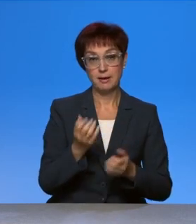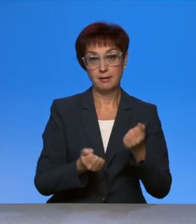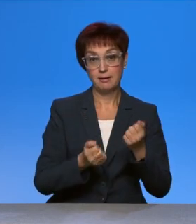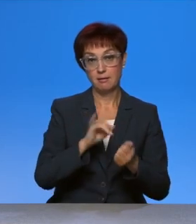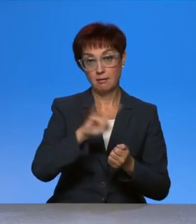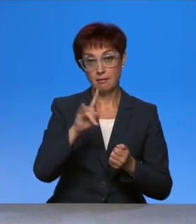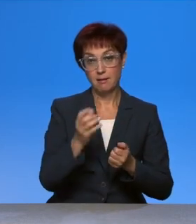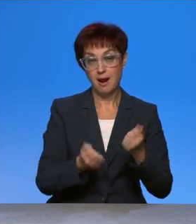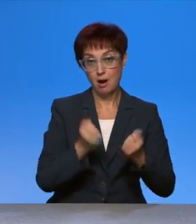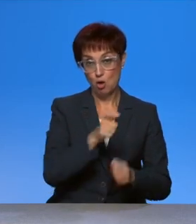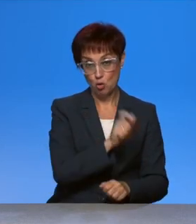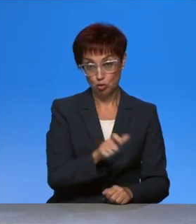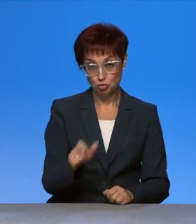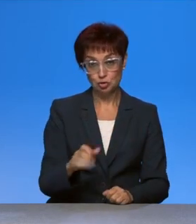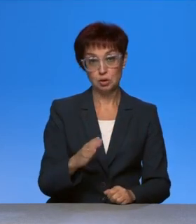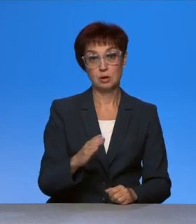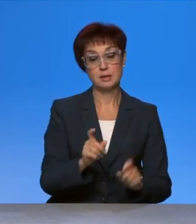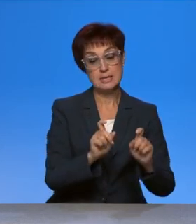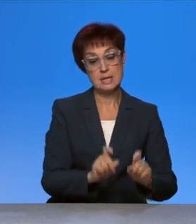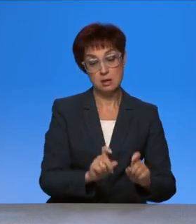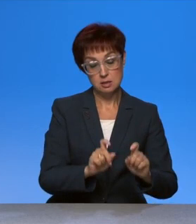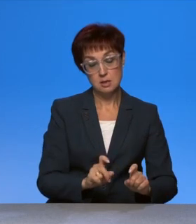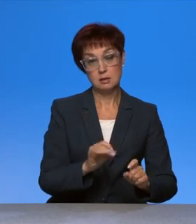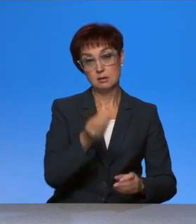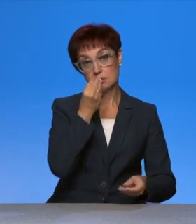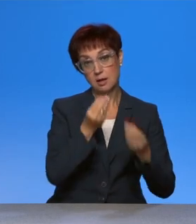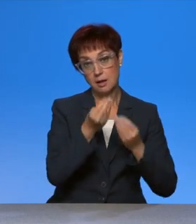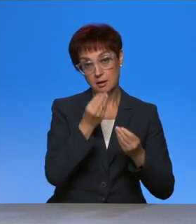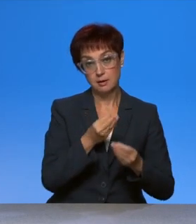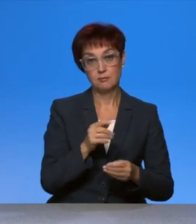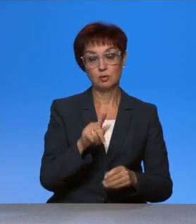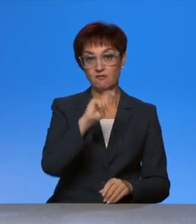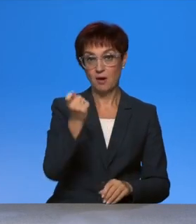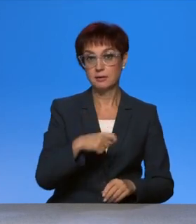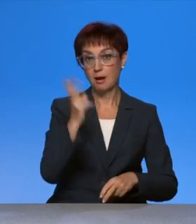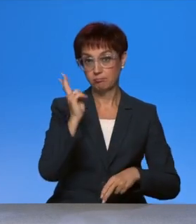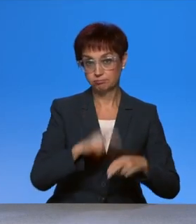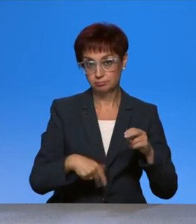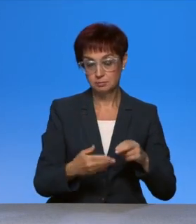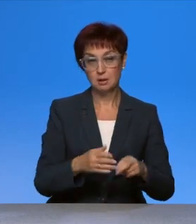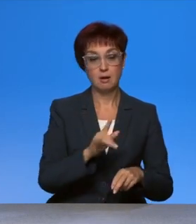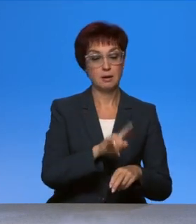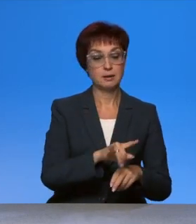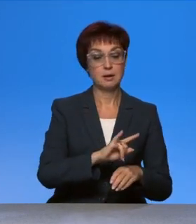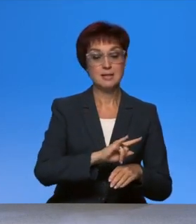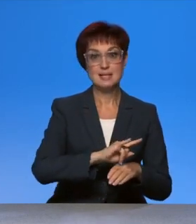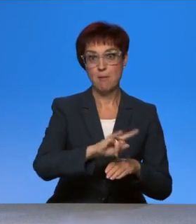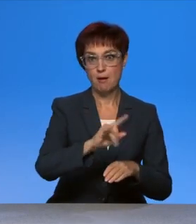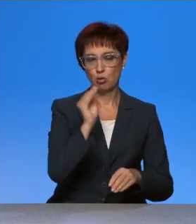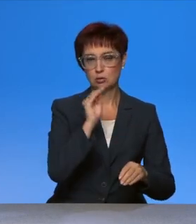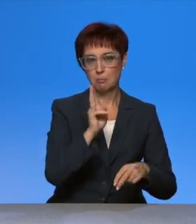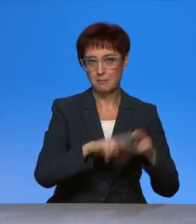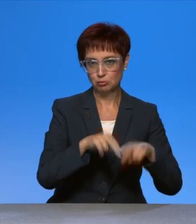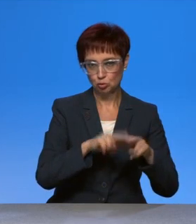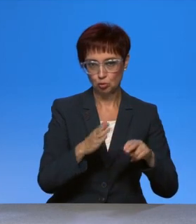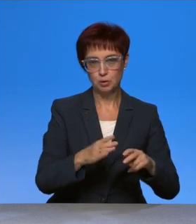они построили самолет из подручных материалов и стол. Приходят за стол, а еды нет. К ним подходят миссионеры и